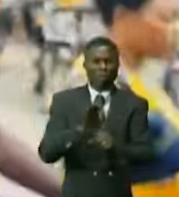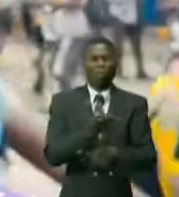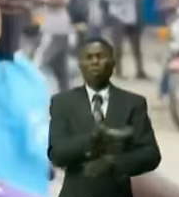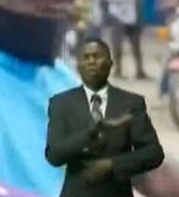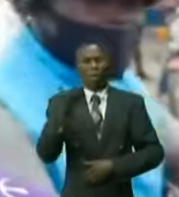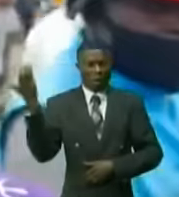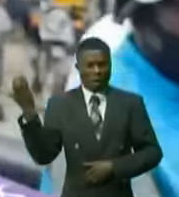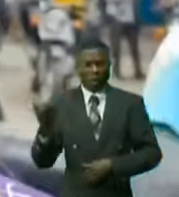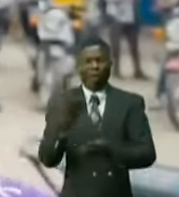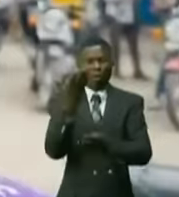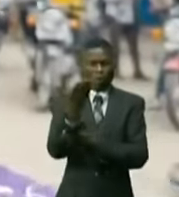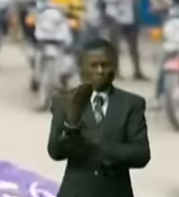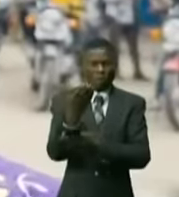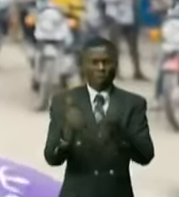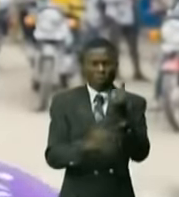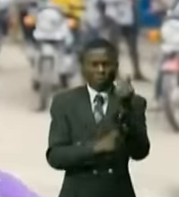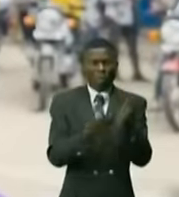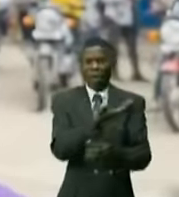Balongoli.